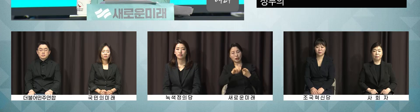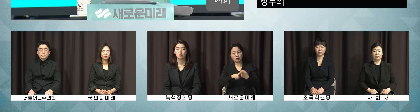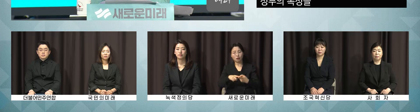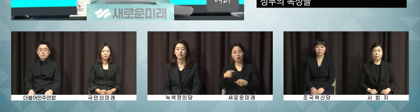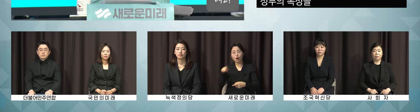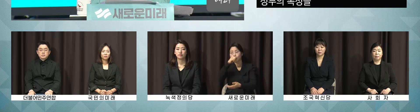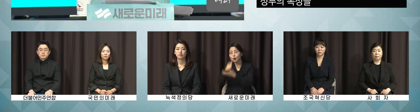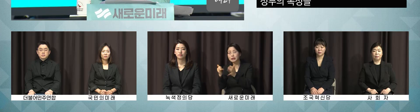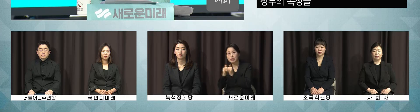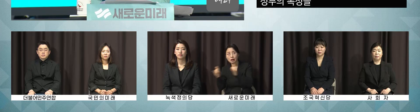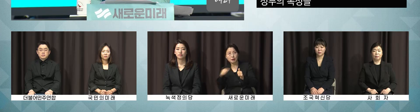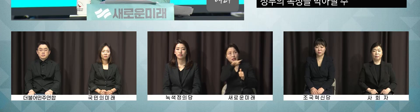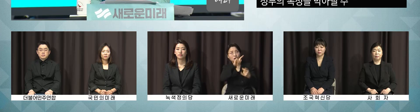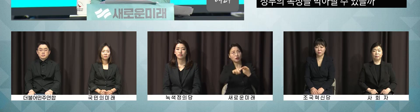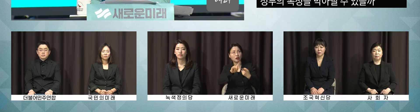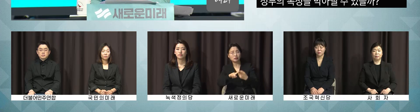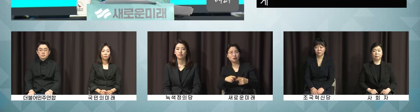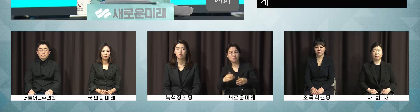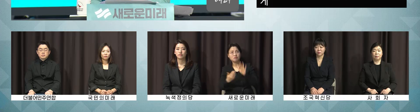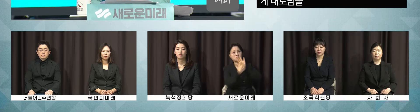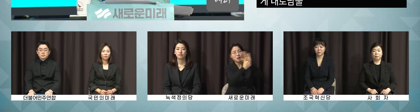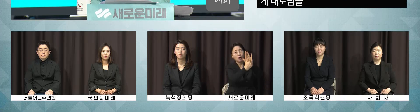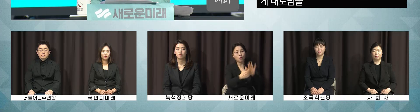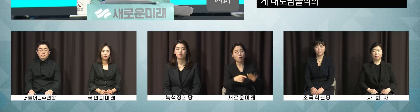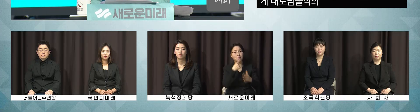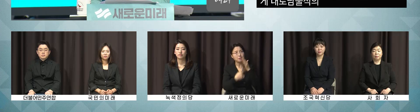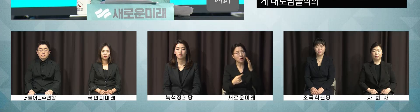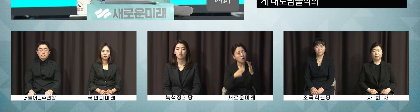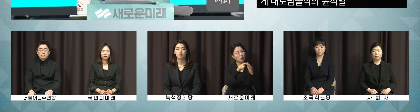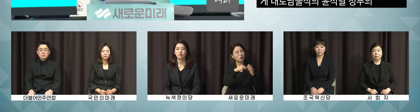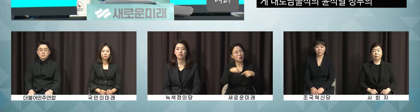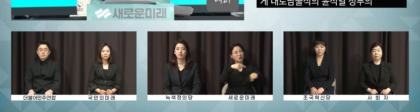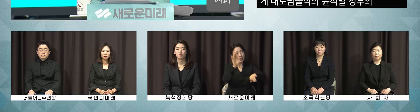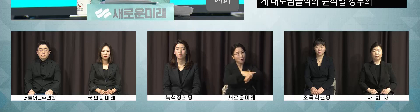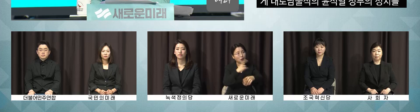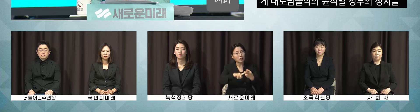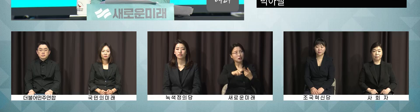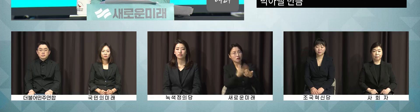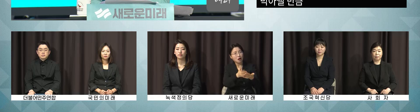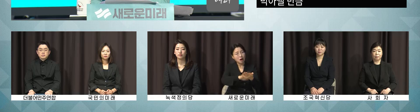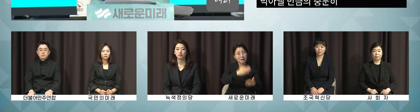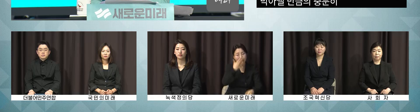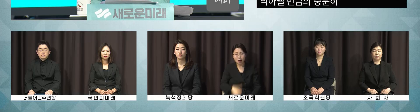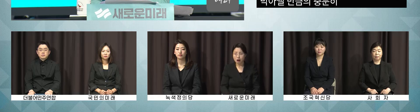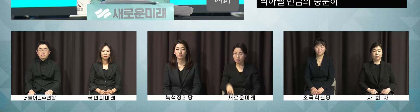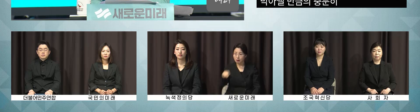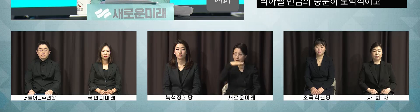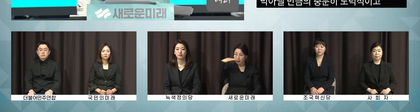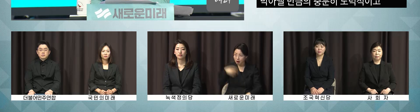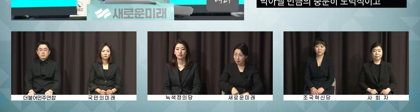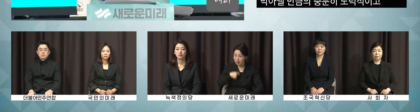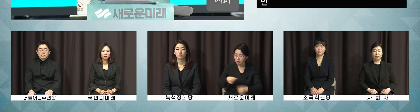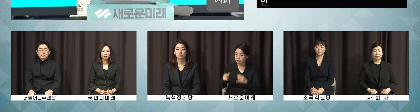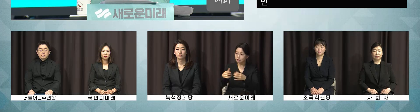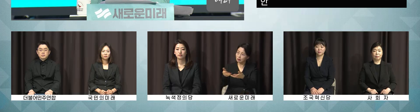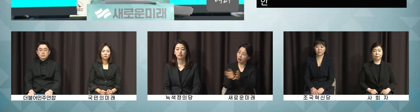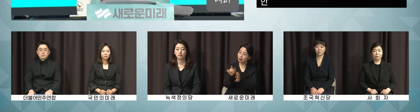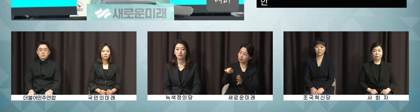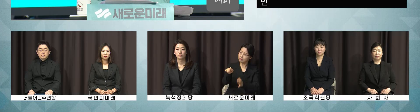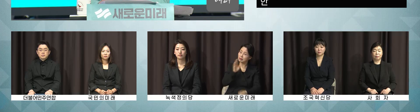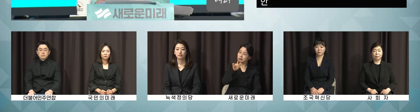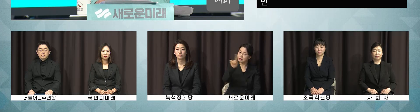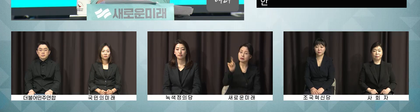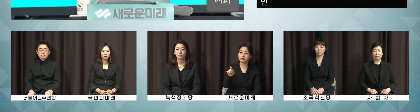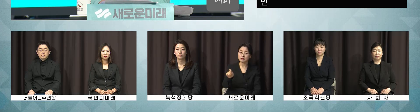있을까? 이렇게 내로남불식의 윤석열 정부의 정치를 막아낼 만큼의 충분히 도덕적이고 유능한 정권이고 공정한